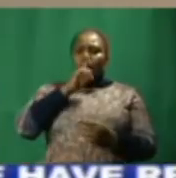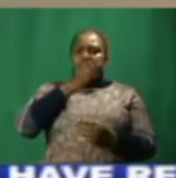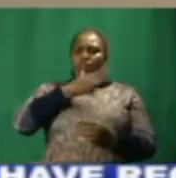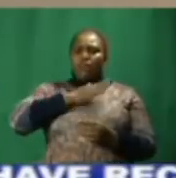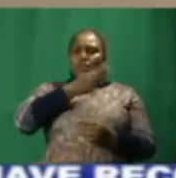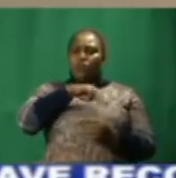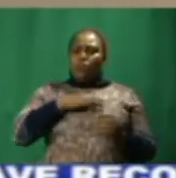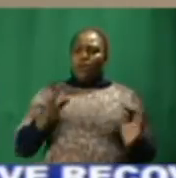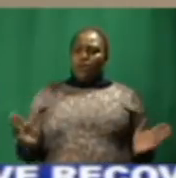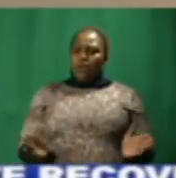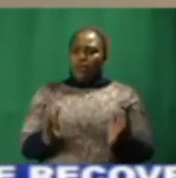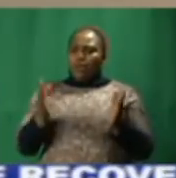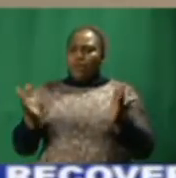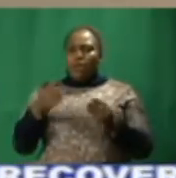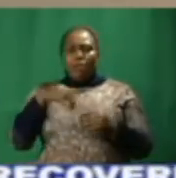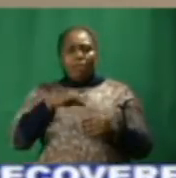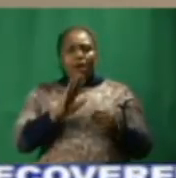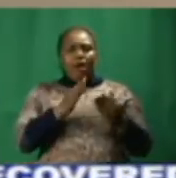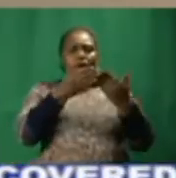nje nawo ukuthi abavule